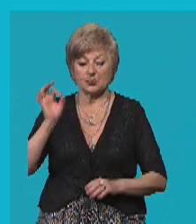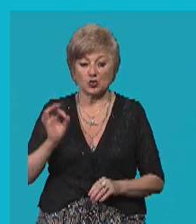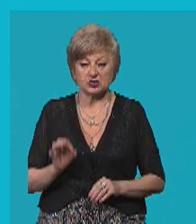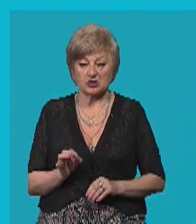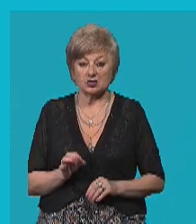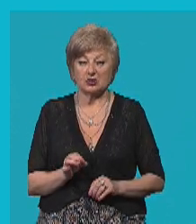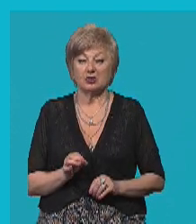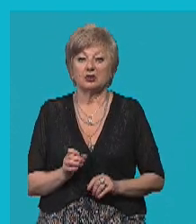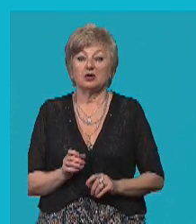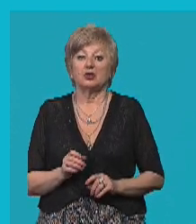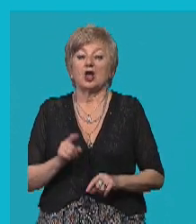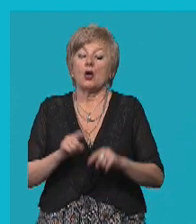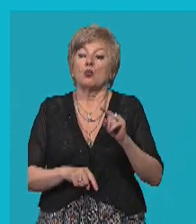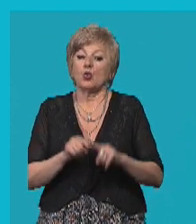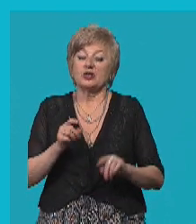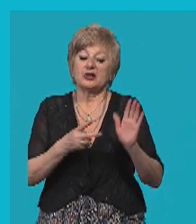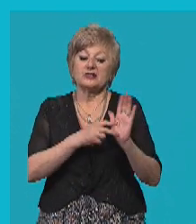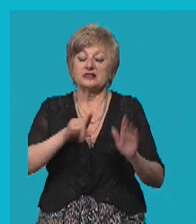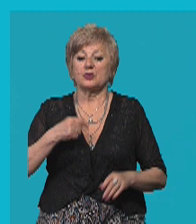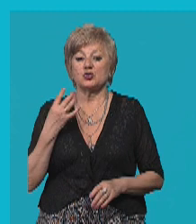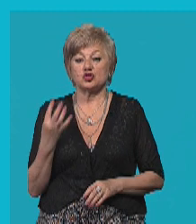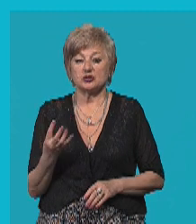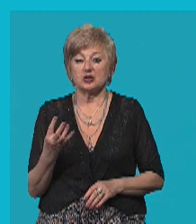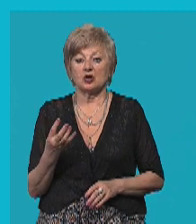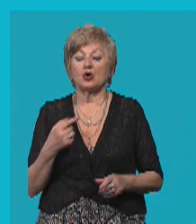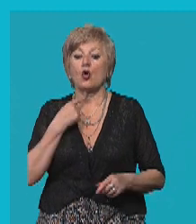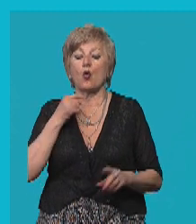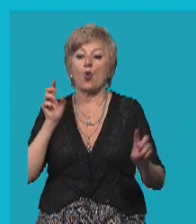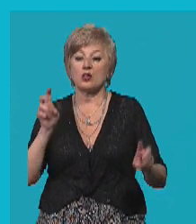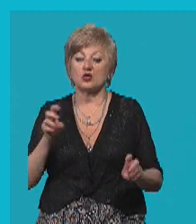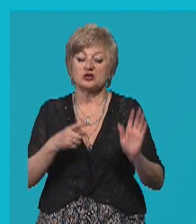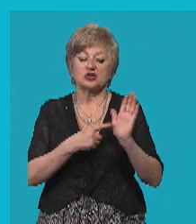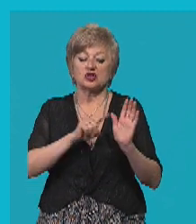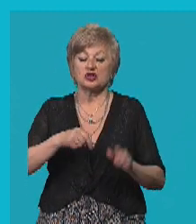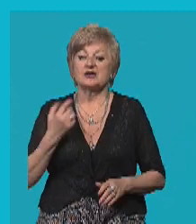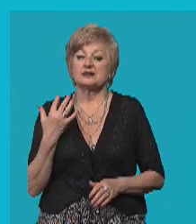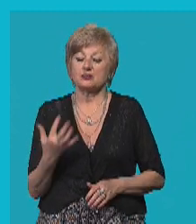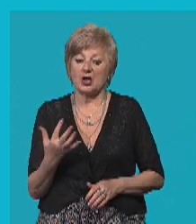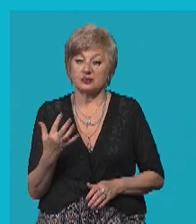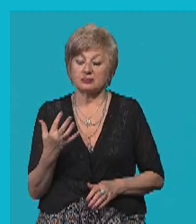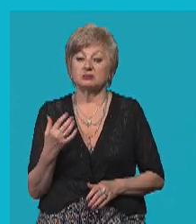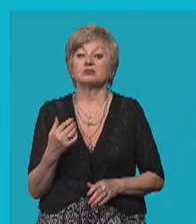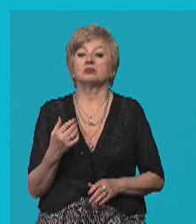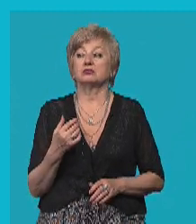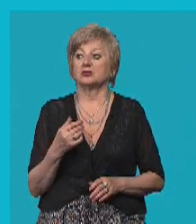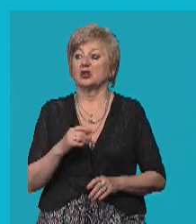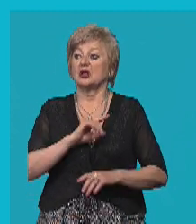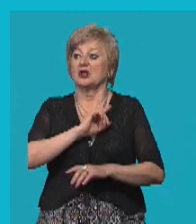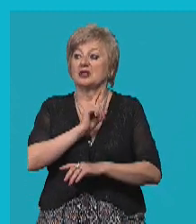8,8%, «Батьківщина» – 7,4%, «Партія «Голос» – 6,5%, «Сила і